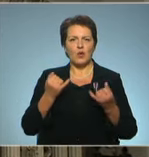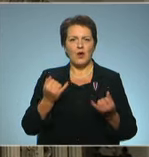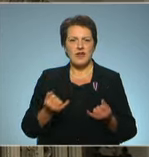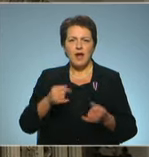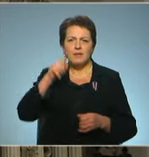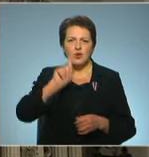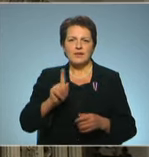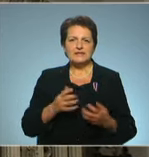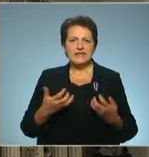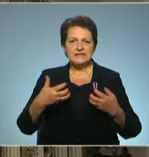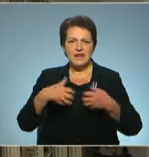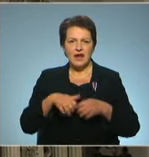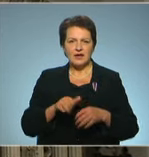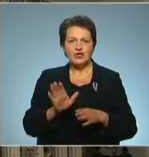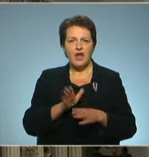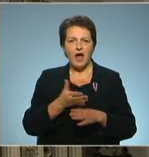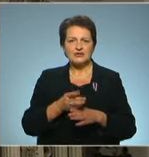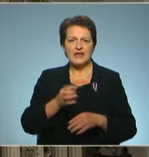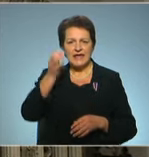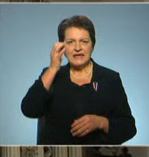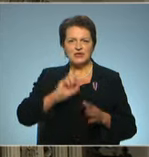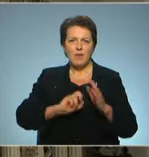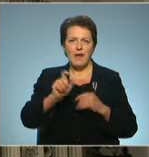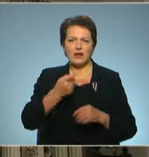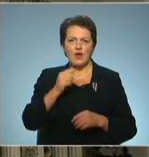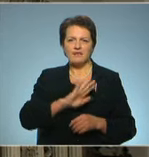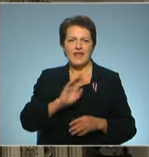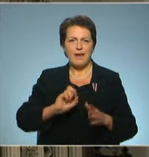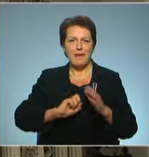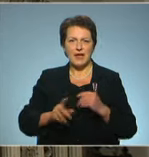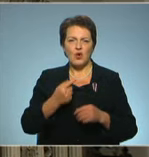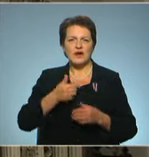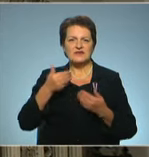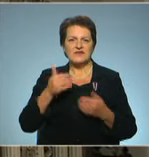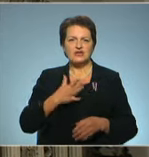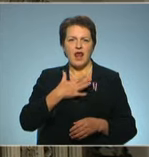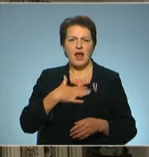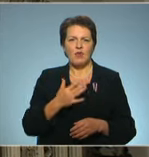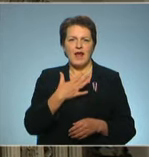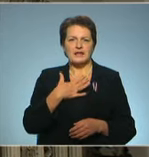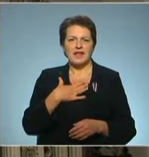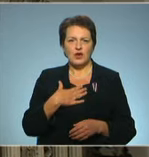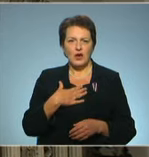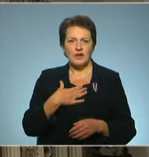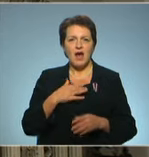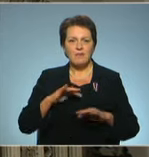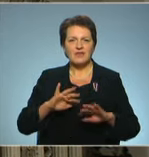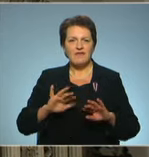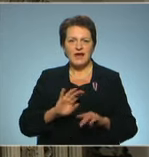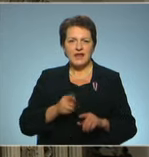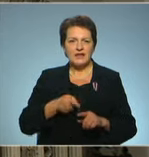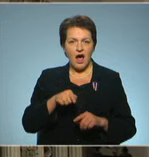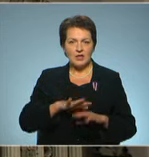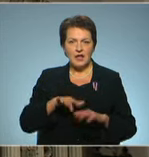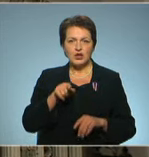ka ir sarežģīti atšķirt īstu bēgli no nebēgļa un svešu labumu tīkotāju, bet vai ne tādēļ tu esi